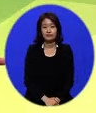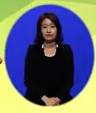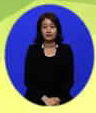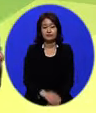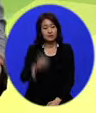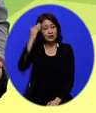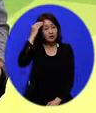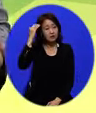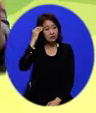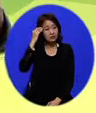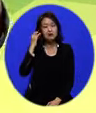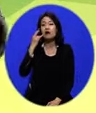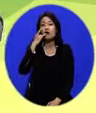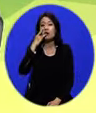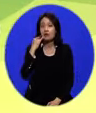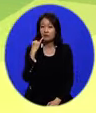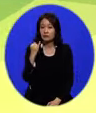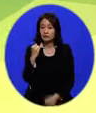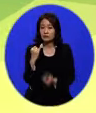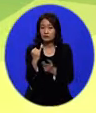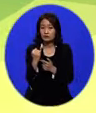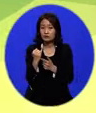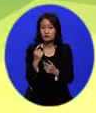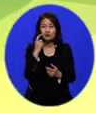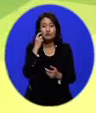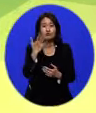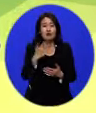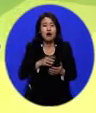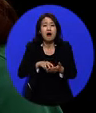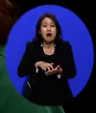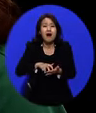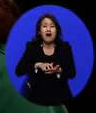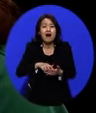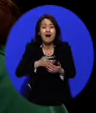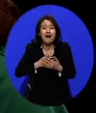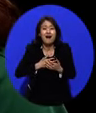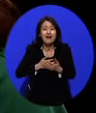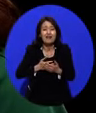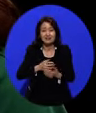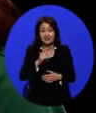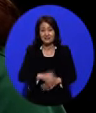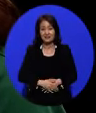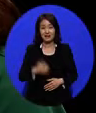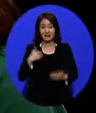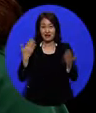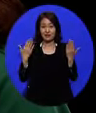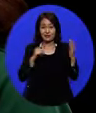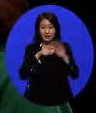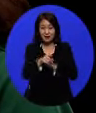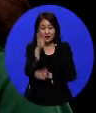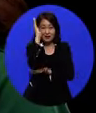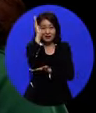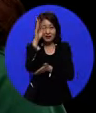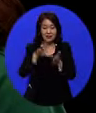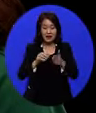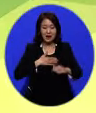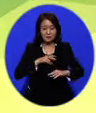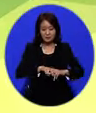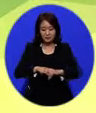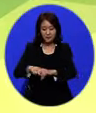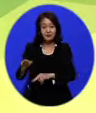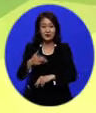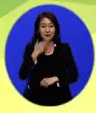우리 대한민국의 어머님들과 우리 모두는요, 질문에 약해요. 떨어요. 제가 학교 가서 강의해도요, 앞에는 안 앉아요.